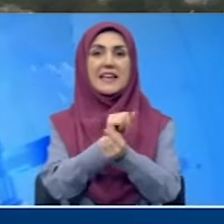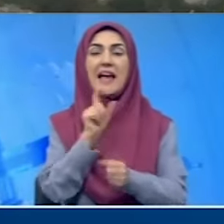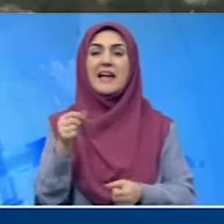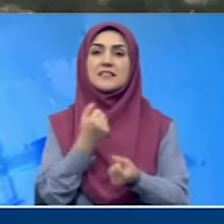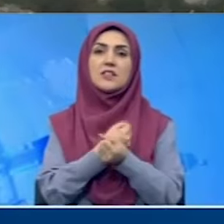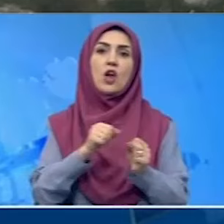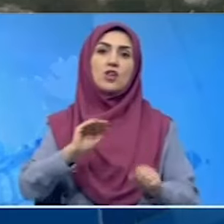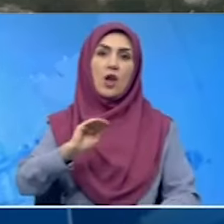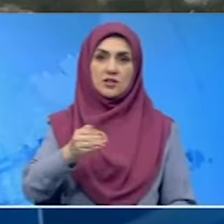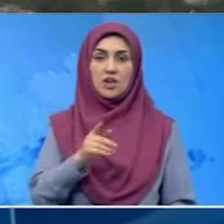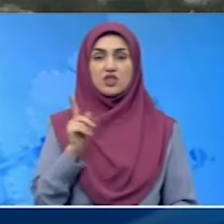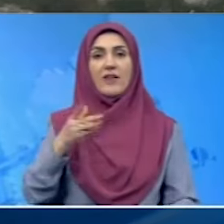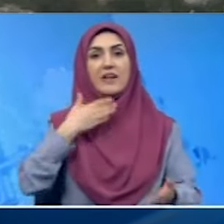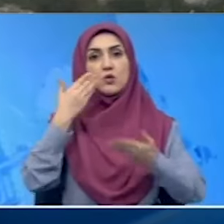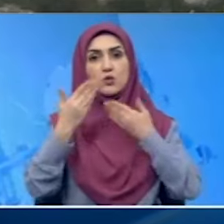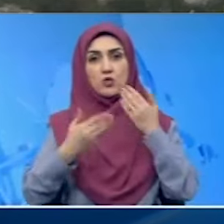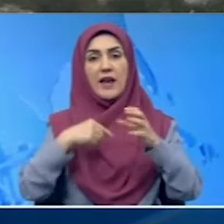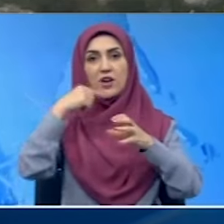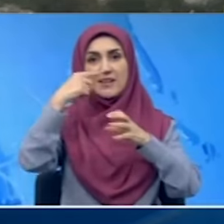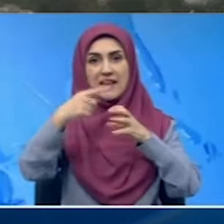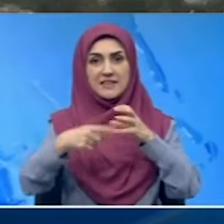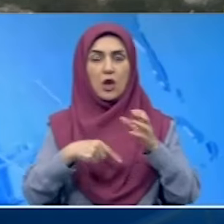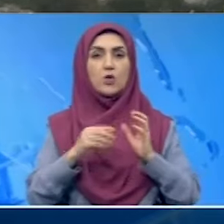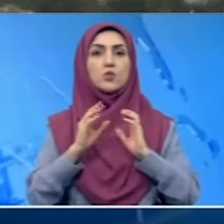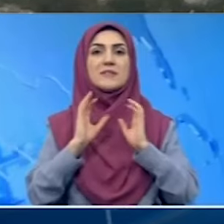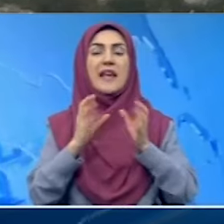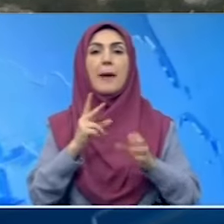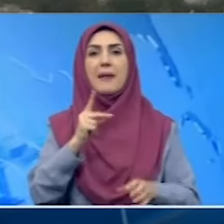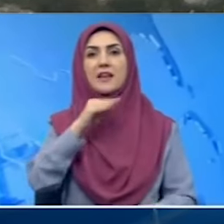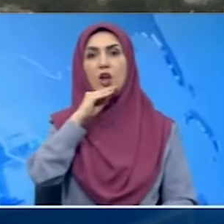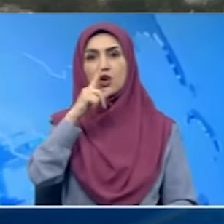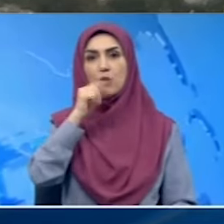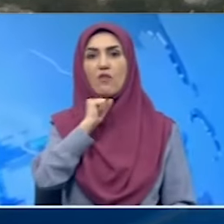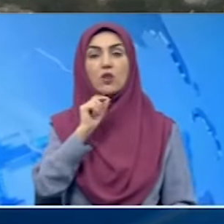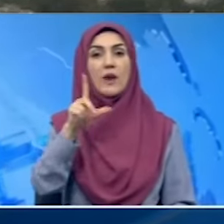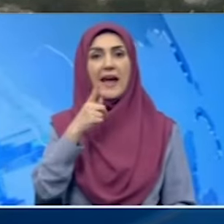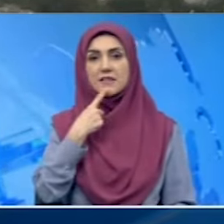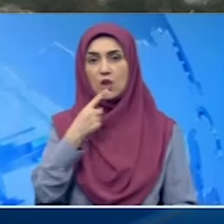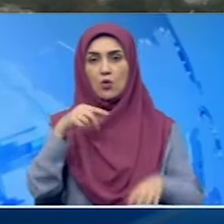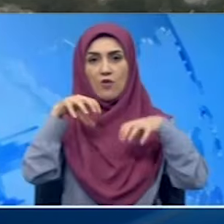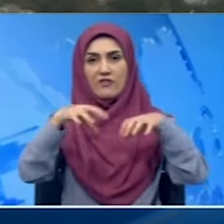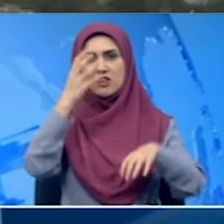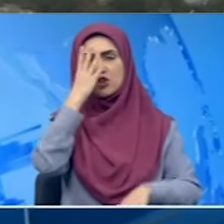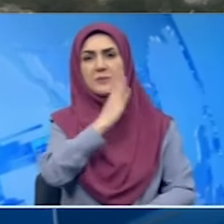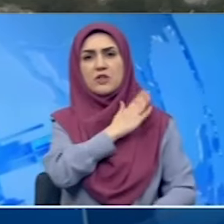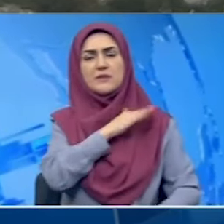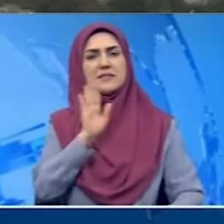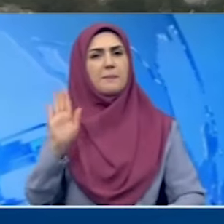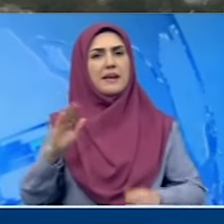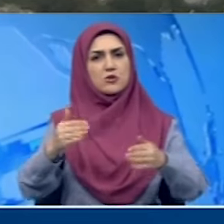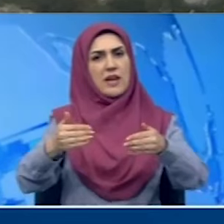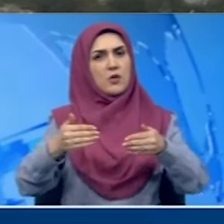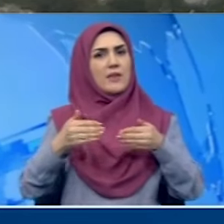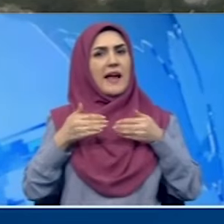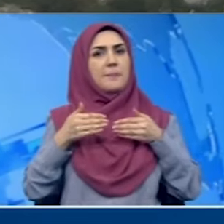افزود دشمن اشغالگر می‌خواهد شرط‌هایی که بیشتر شبیه تسلیم است به مقاومت تحمیل کند. زیاد نخاله